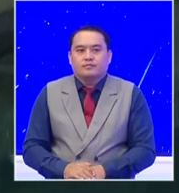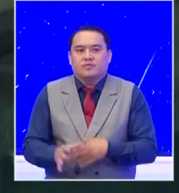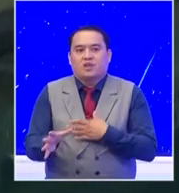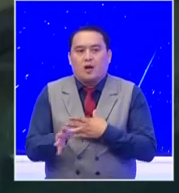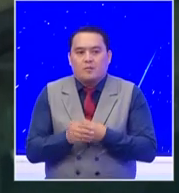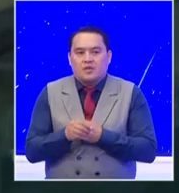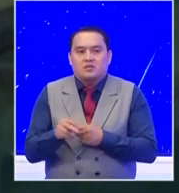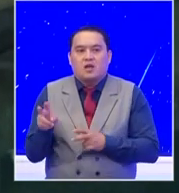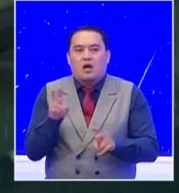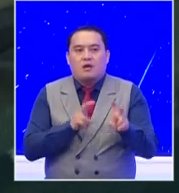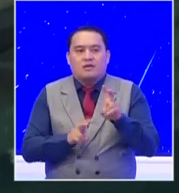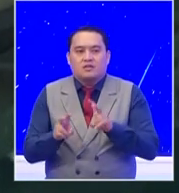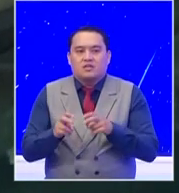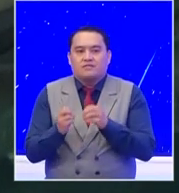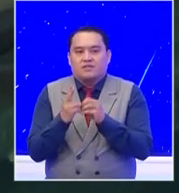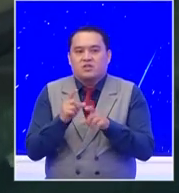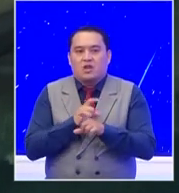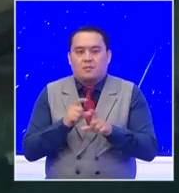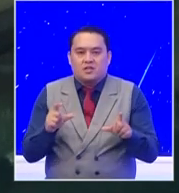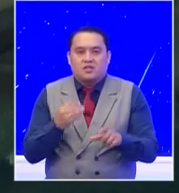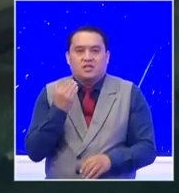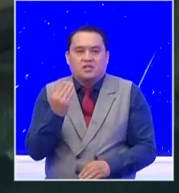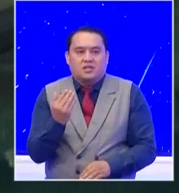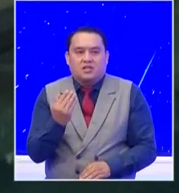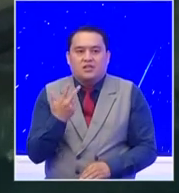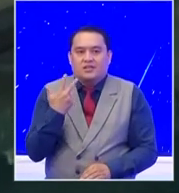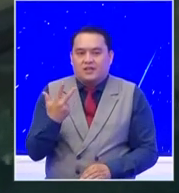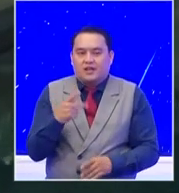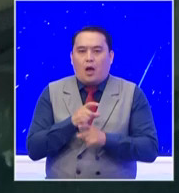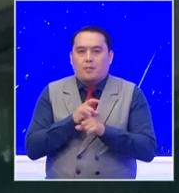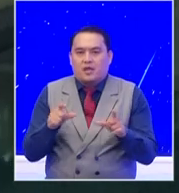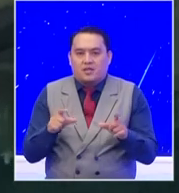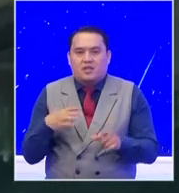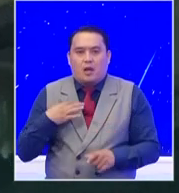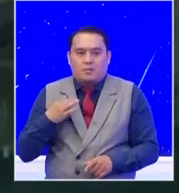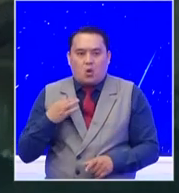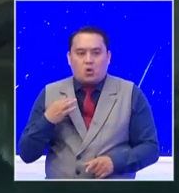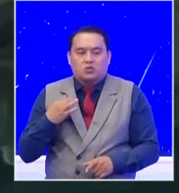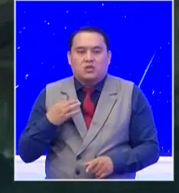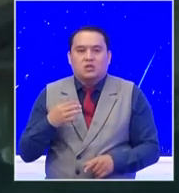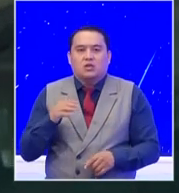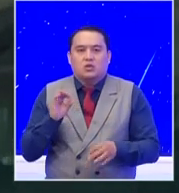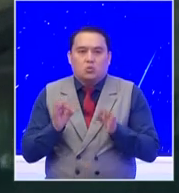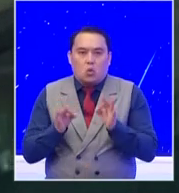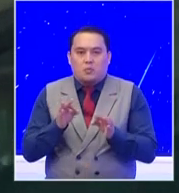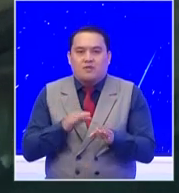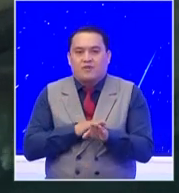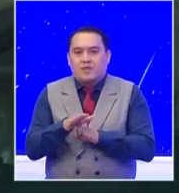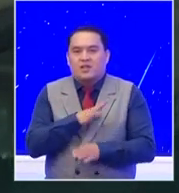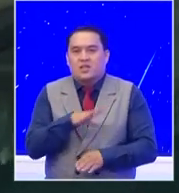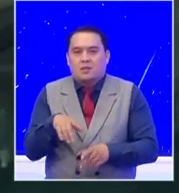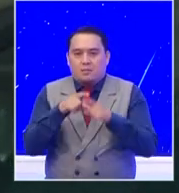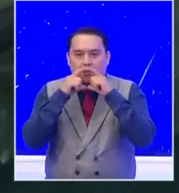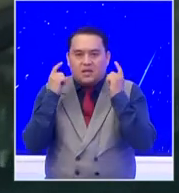охвачены 12 объектов. Из них 3 объекта не соблюдали санитарные нормы, не носили